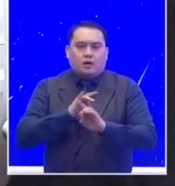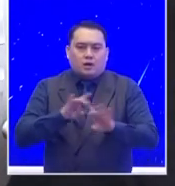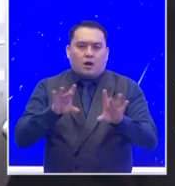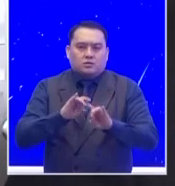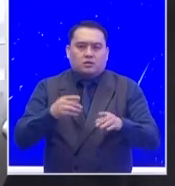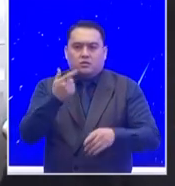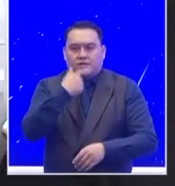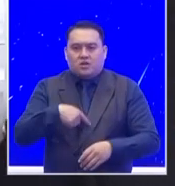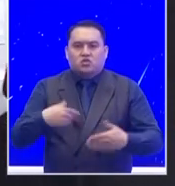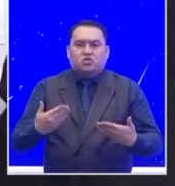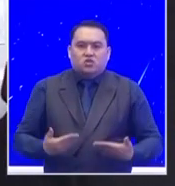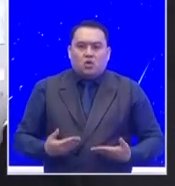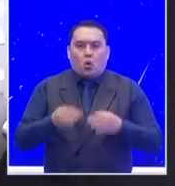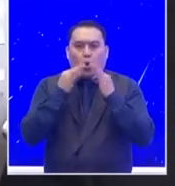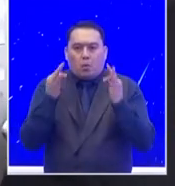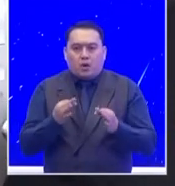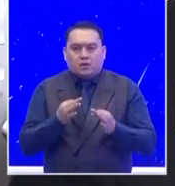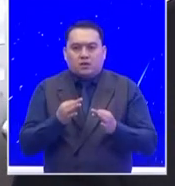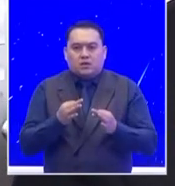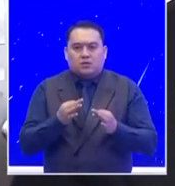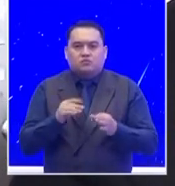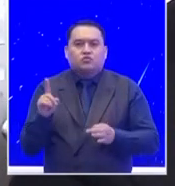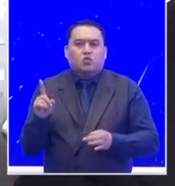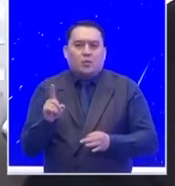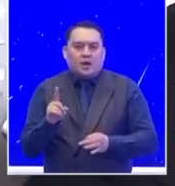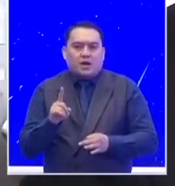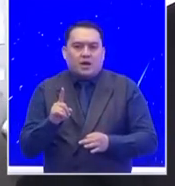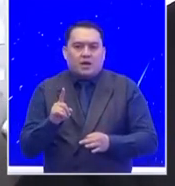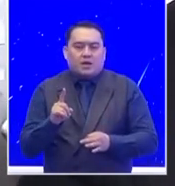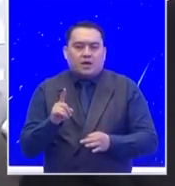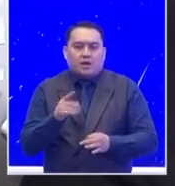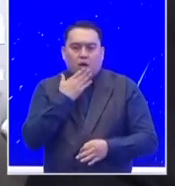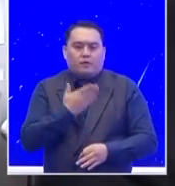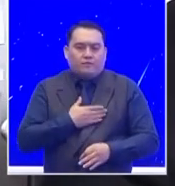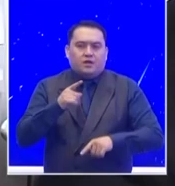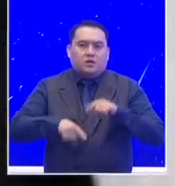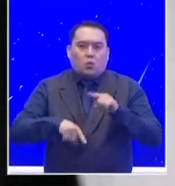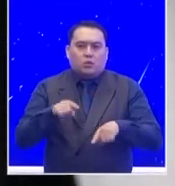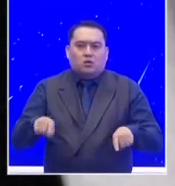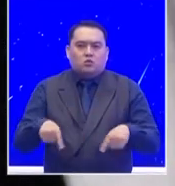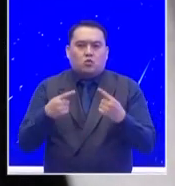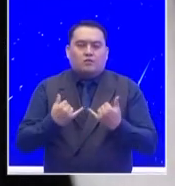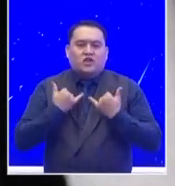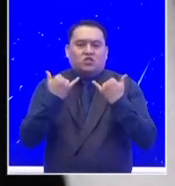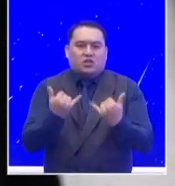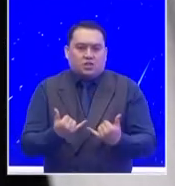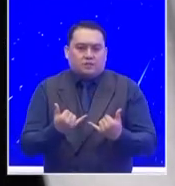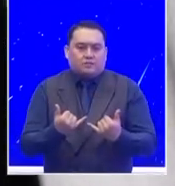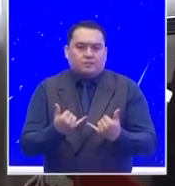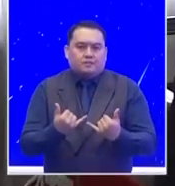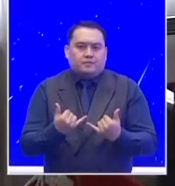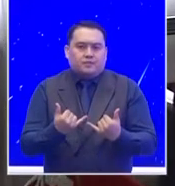своей жизни, из опыта, что, ну, для того, чтобы развивать также патриотизм, уважение старшим поколениям.